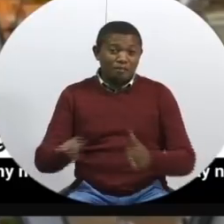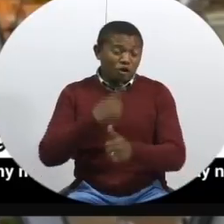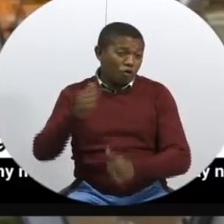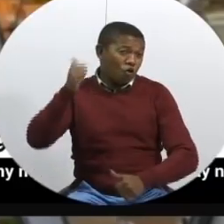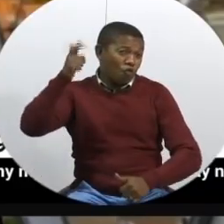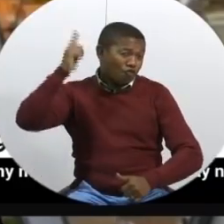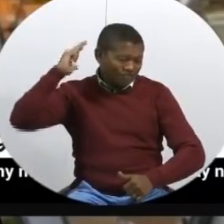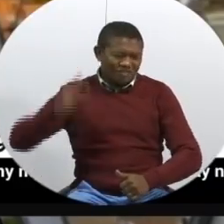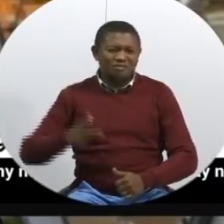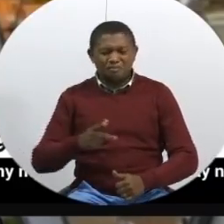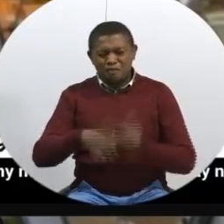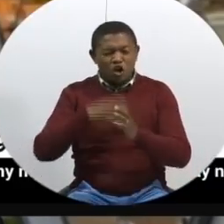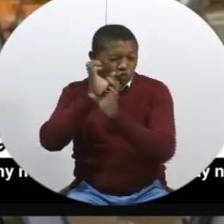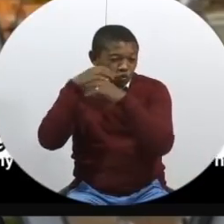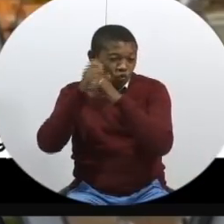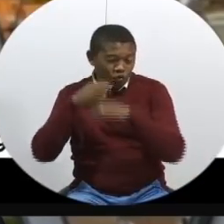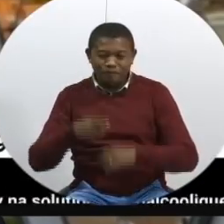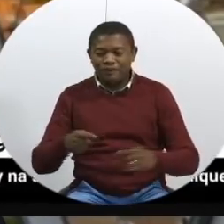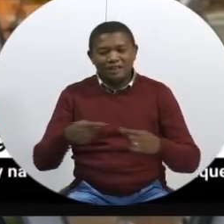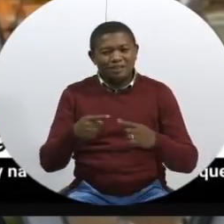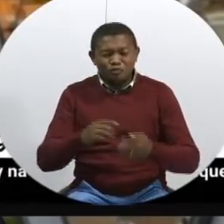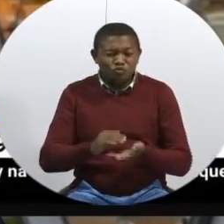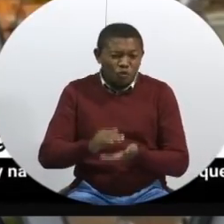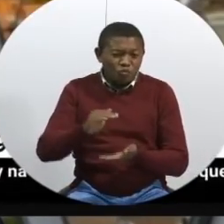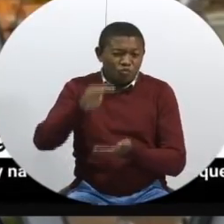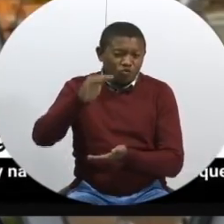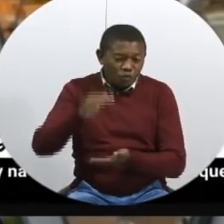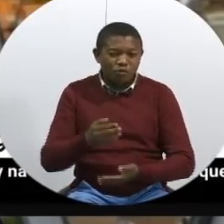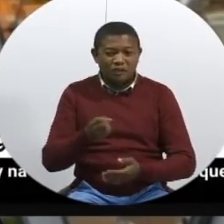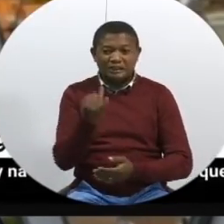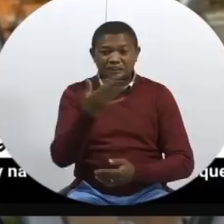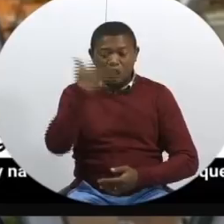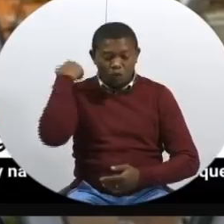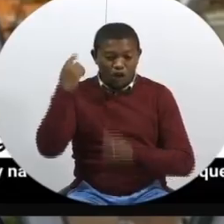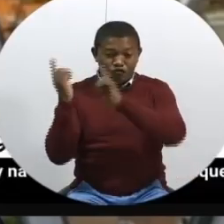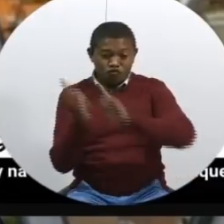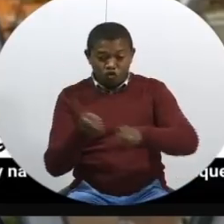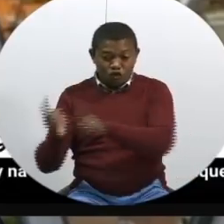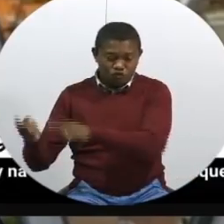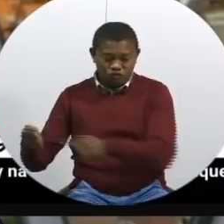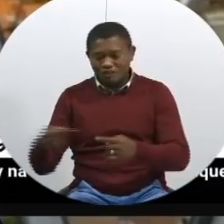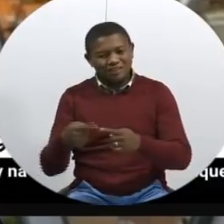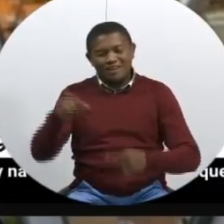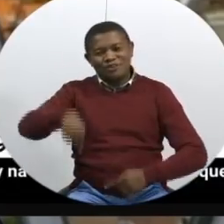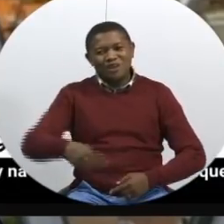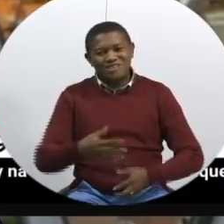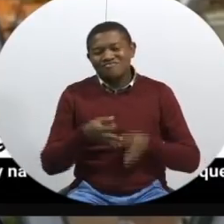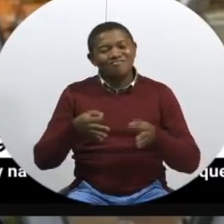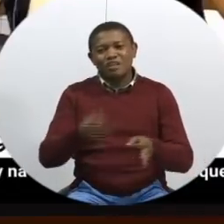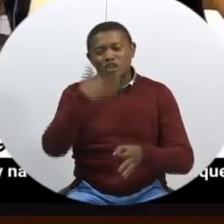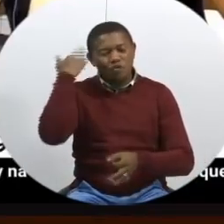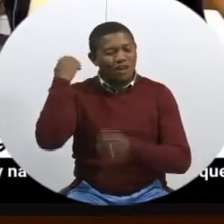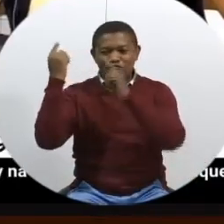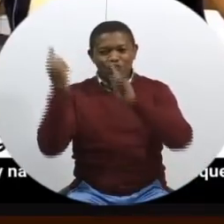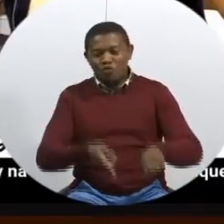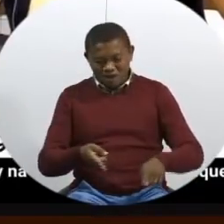zay dia raha neny tompo foana ny voan'ny valanaretina dia ankehitriny androany dia aotra ny olona zay